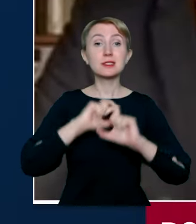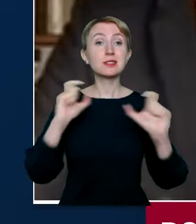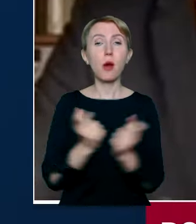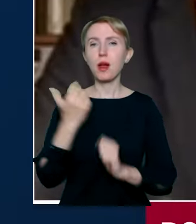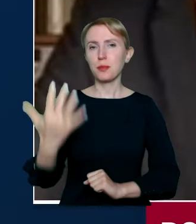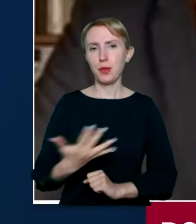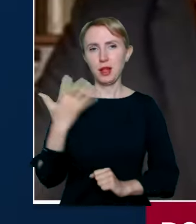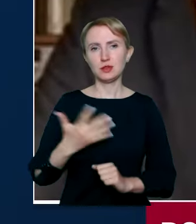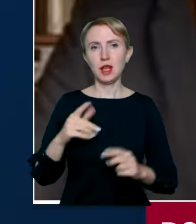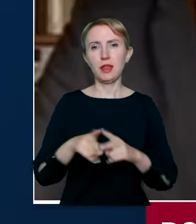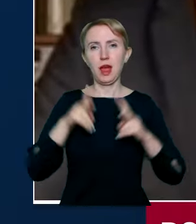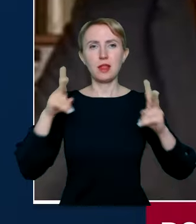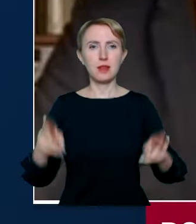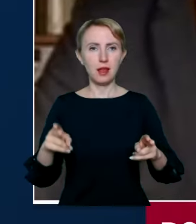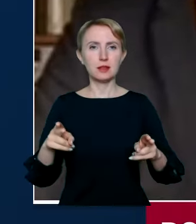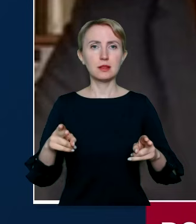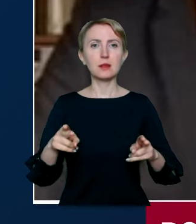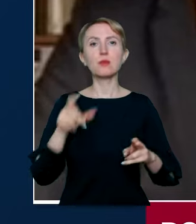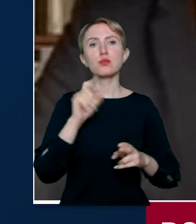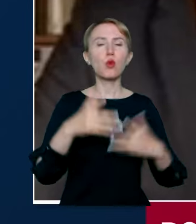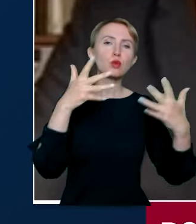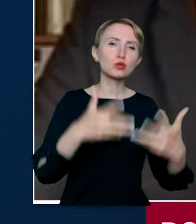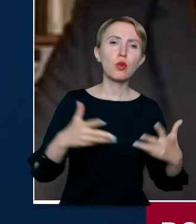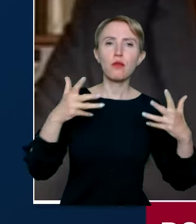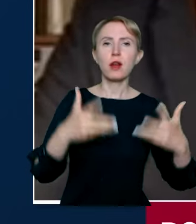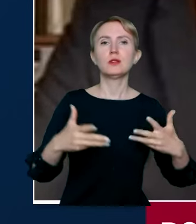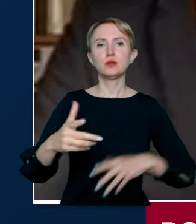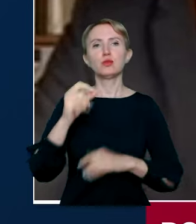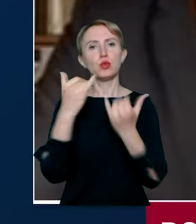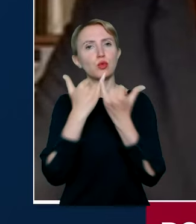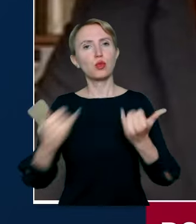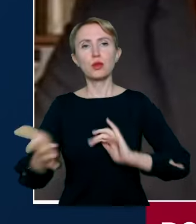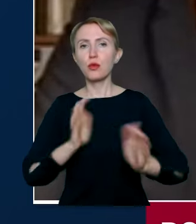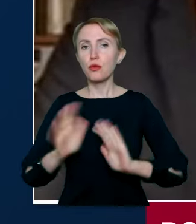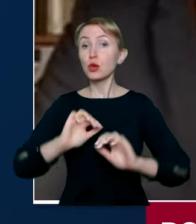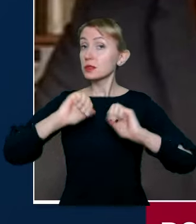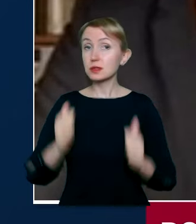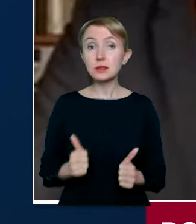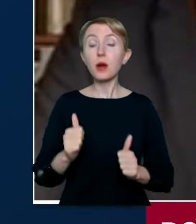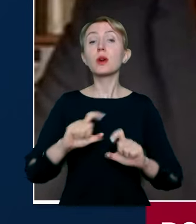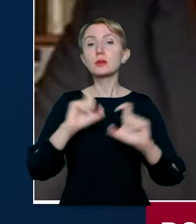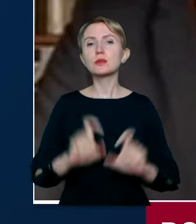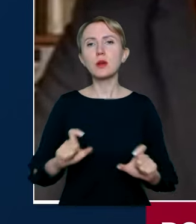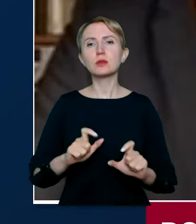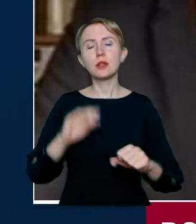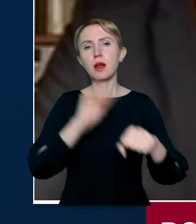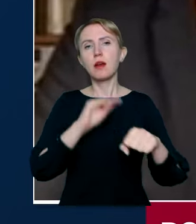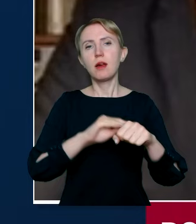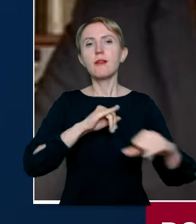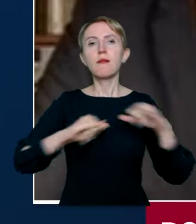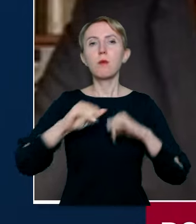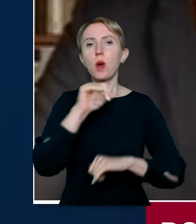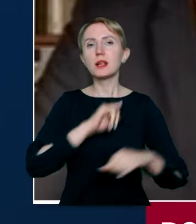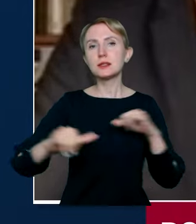lat kadencji, bo są stowarzyszenia, są inne formy stałego nacisku na władze samorządowe, żeby